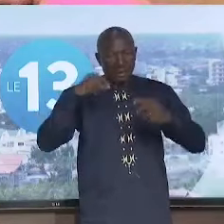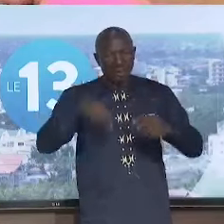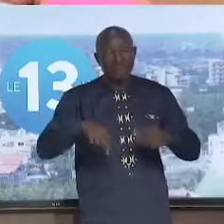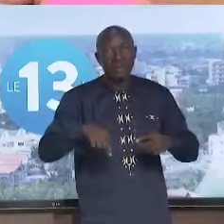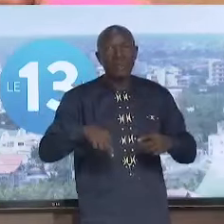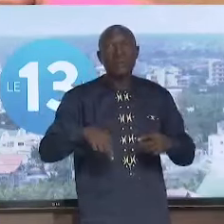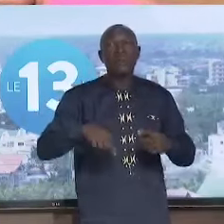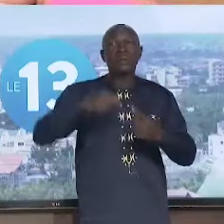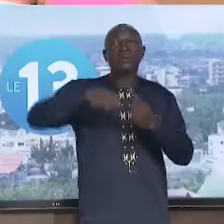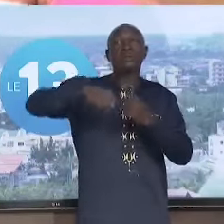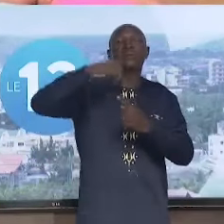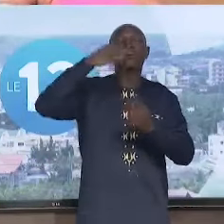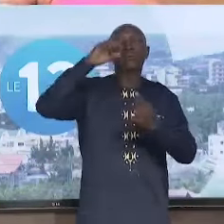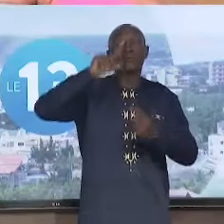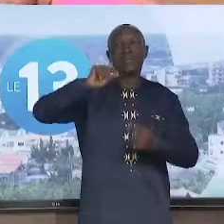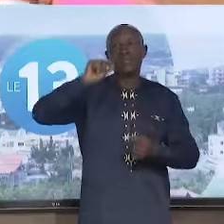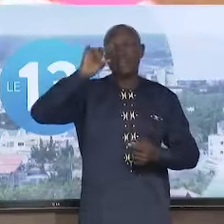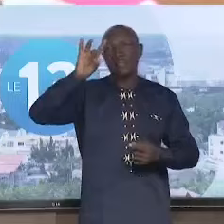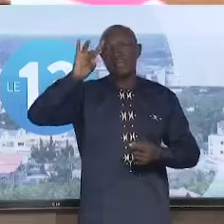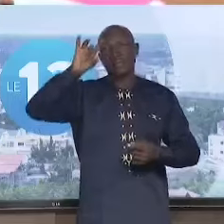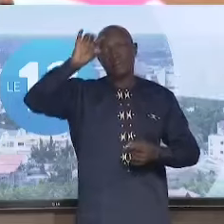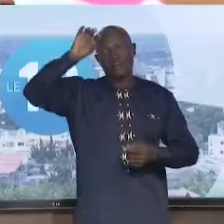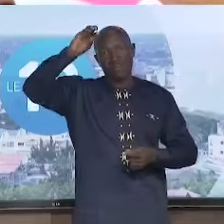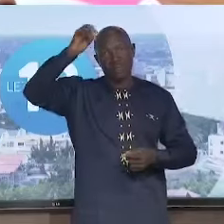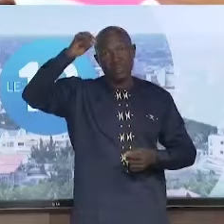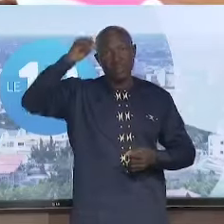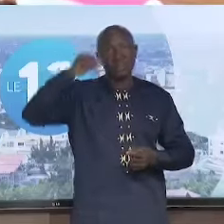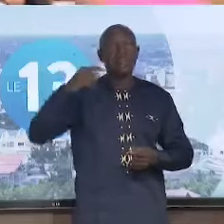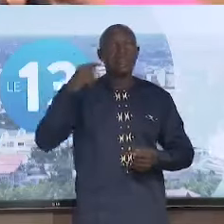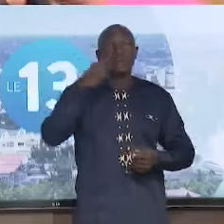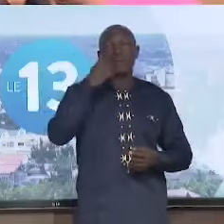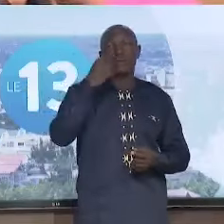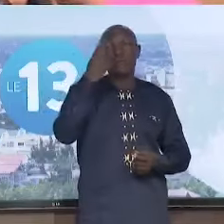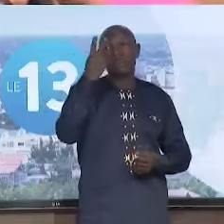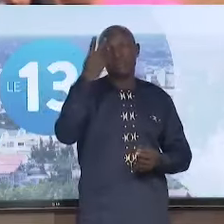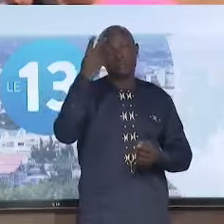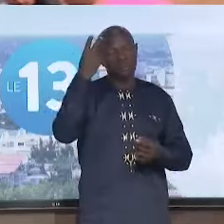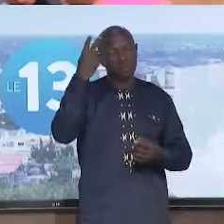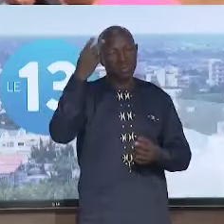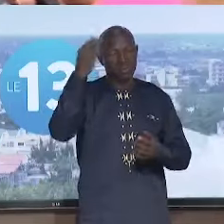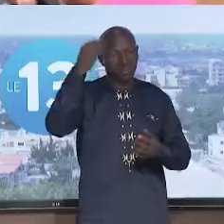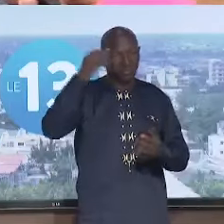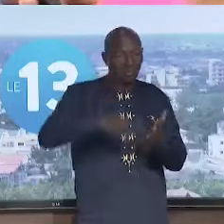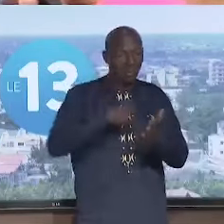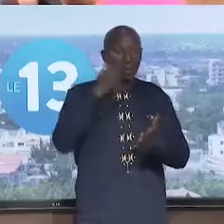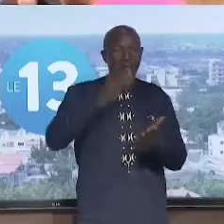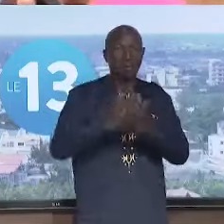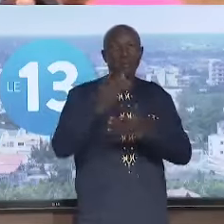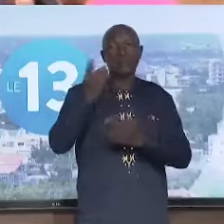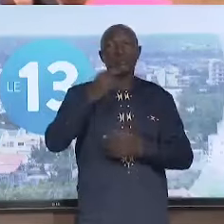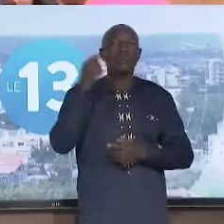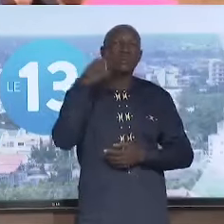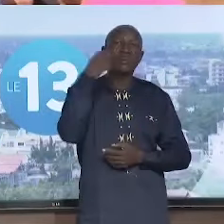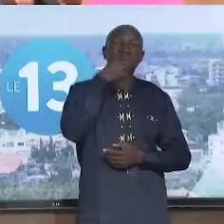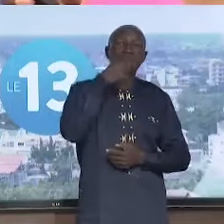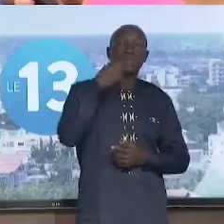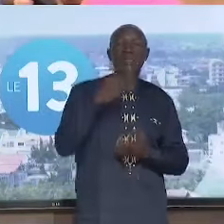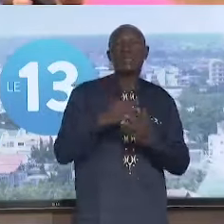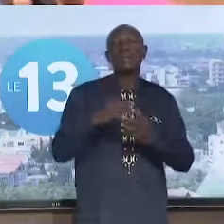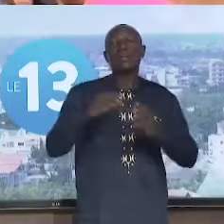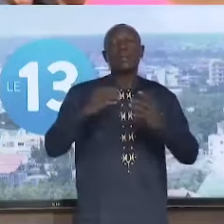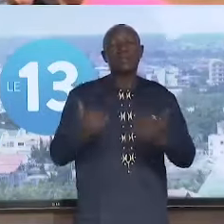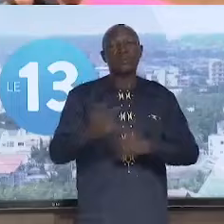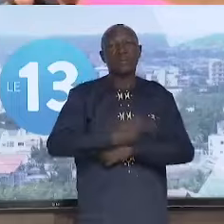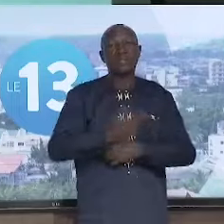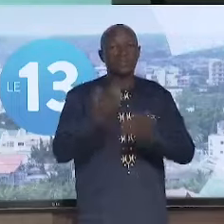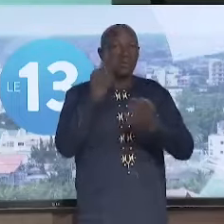de 27% de la population se brosse les dents deux fois par jour. Donc nous allons voir ce matin un peu l'ensemble de toutes les